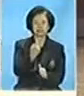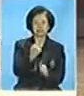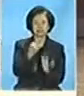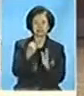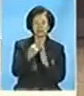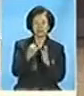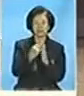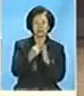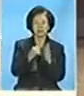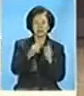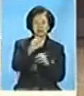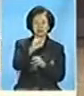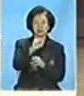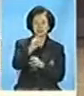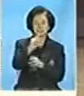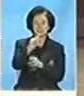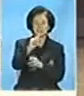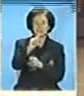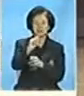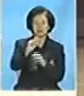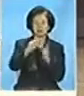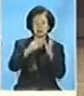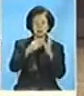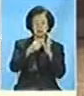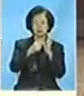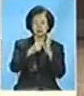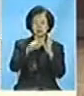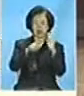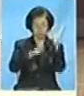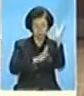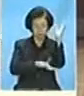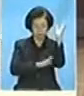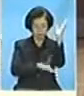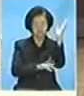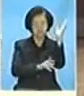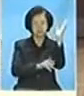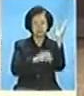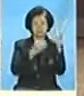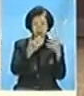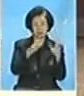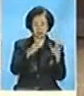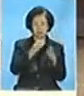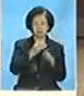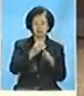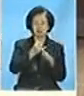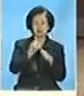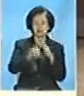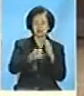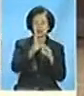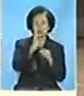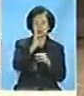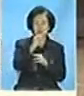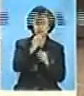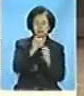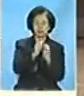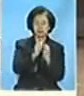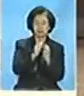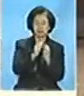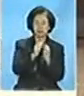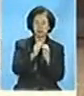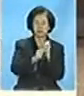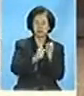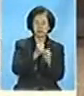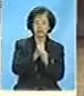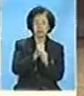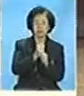จังหวัดสตูลและเกษียณอายุราชการในตำแหน่งผู้ว่าราชการจังห